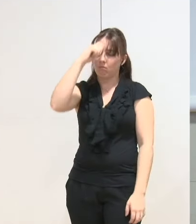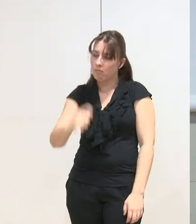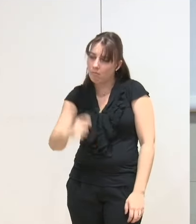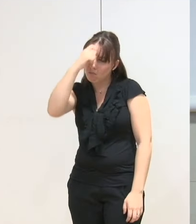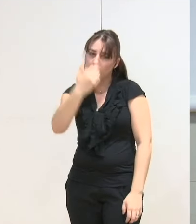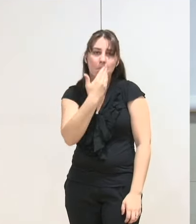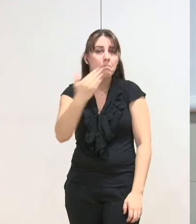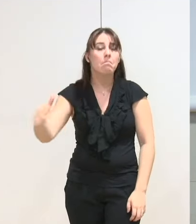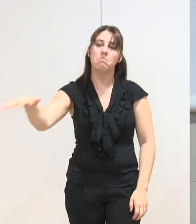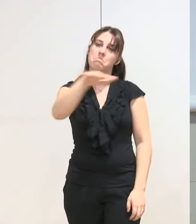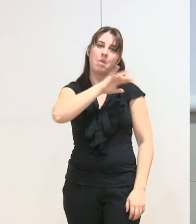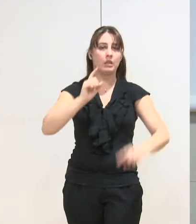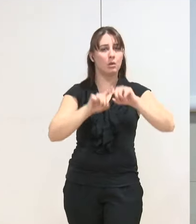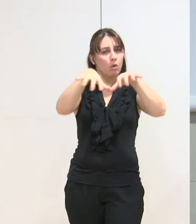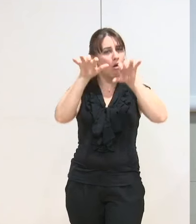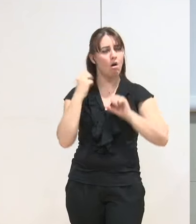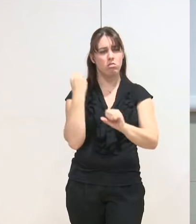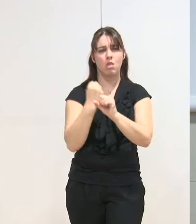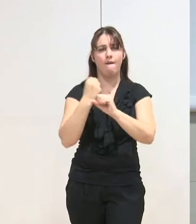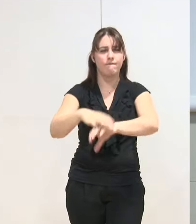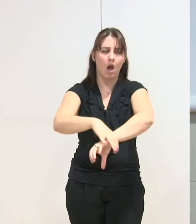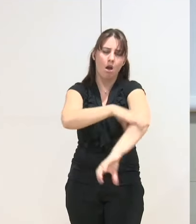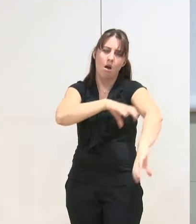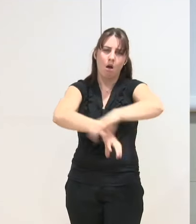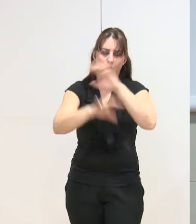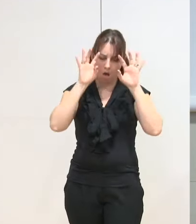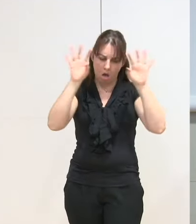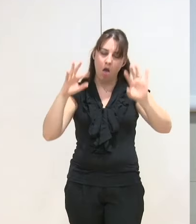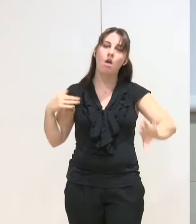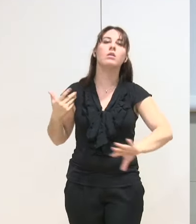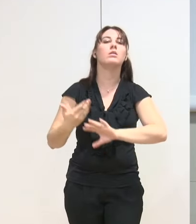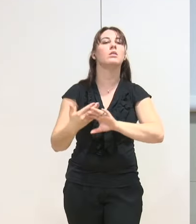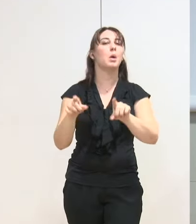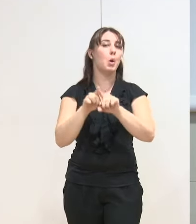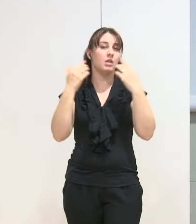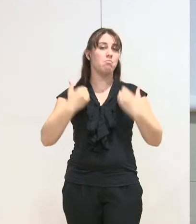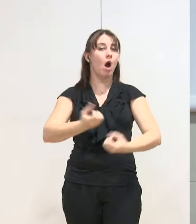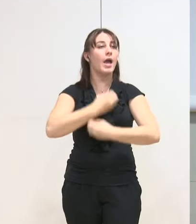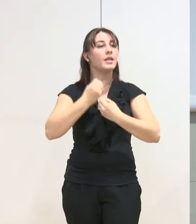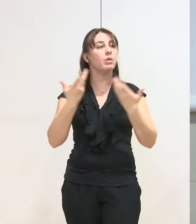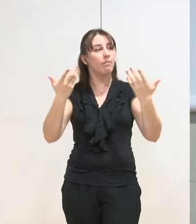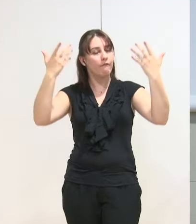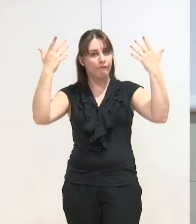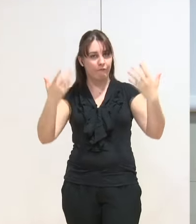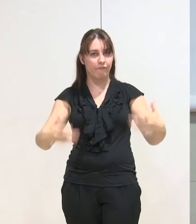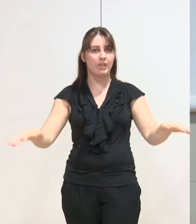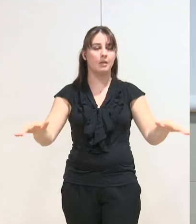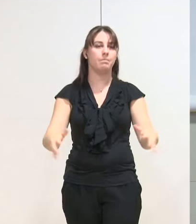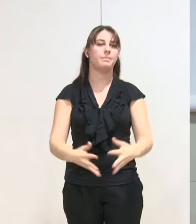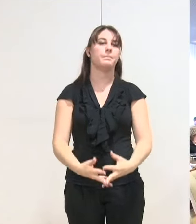fait autour de ce compte administratif et en ce qui me concerne j'en ai terminé avec cette